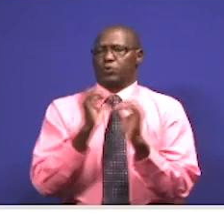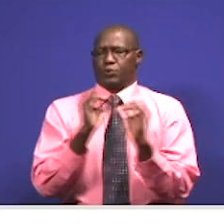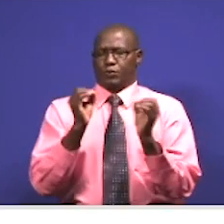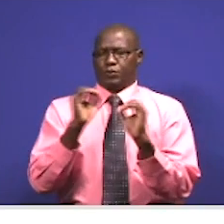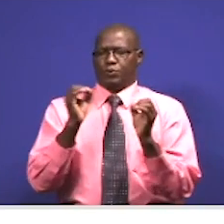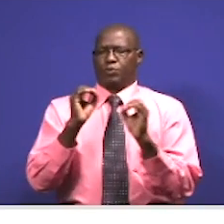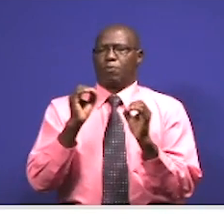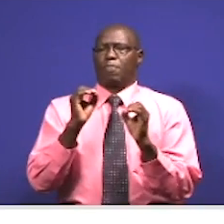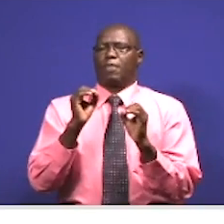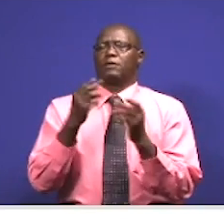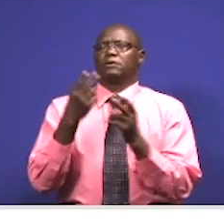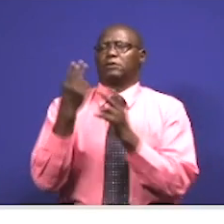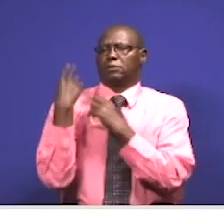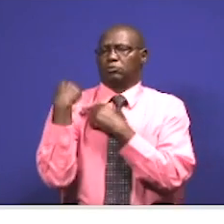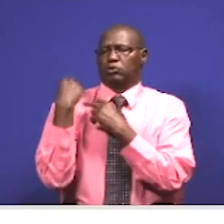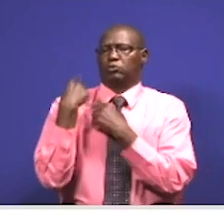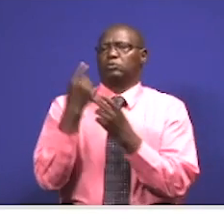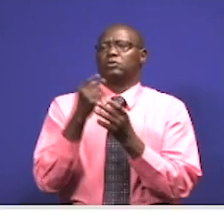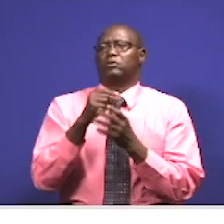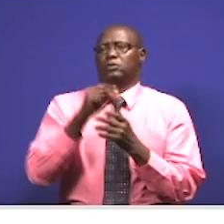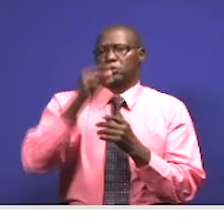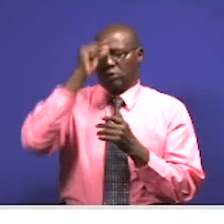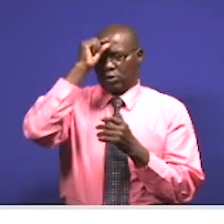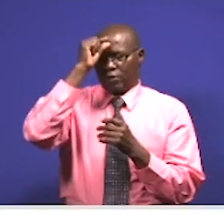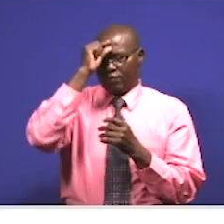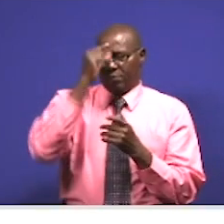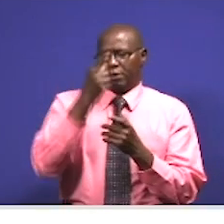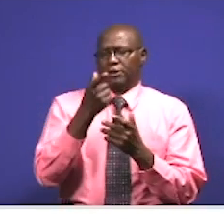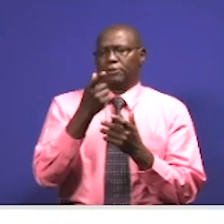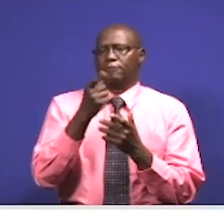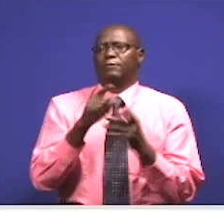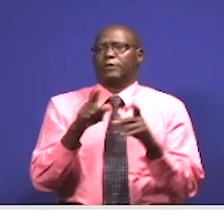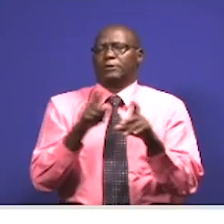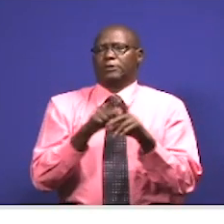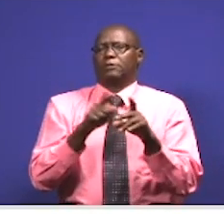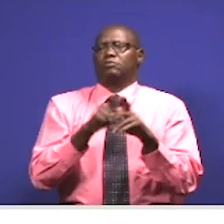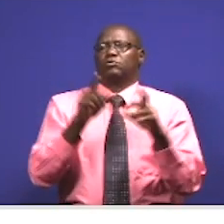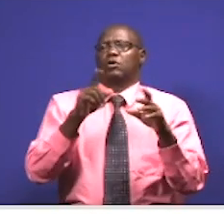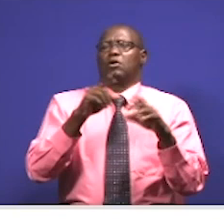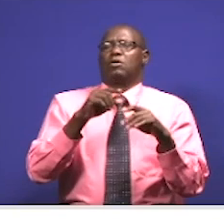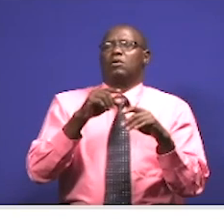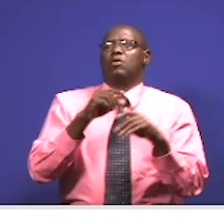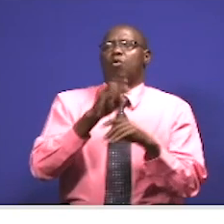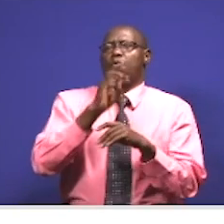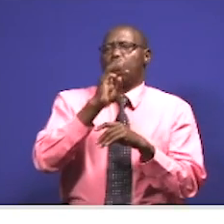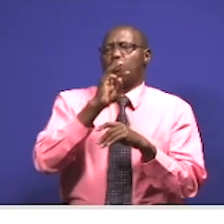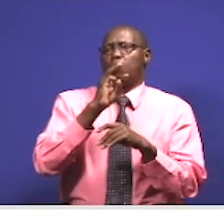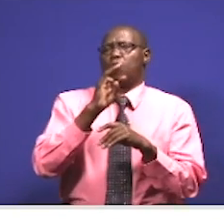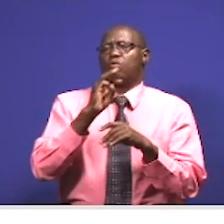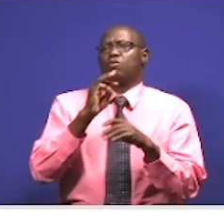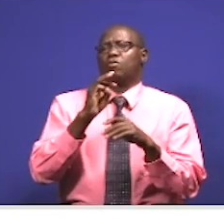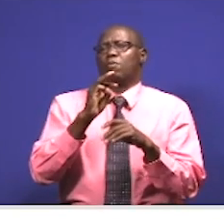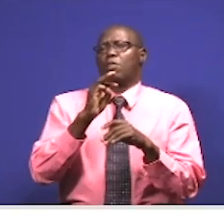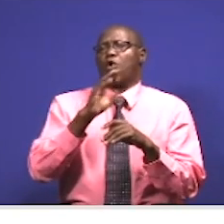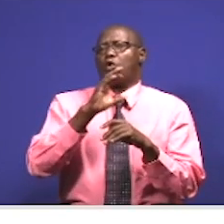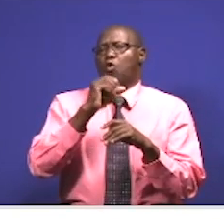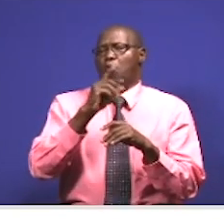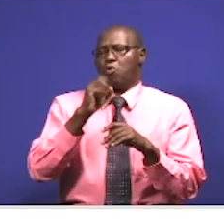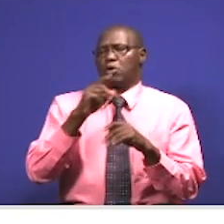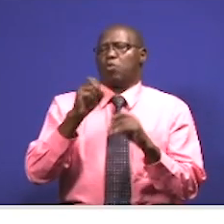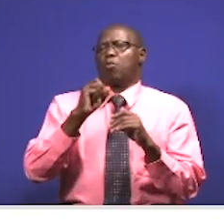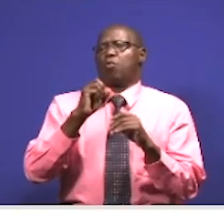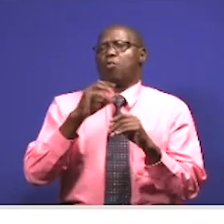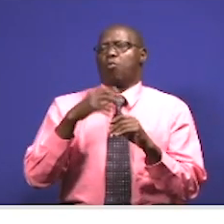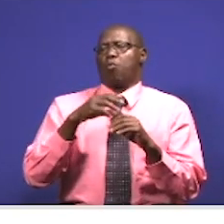na vyombo vya dola nchini kuhakikisha kwamba wanakumbatia kwamba mwanahabari hawezi kufanya kazi yake, na pia